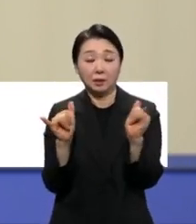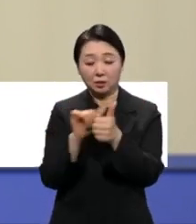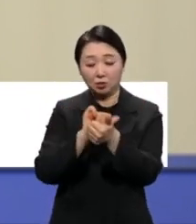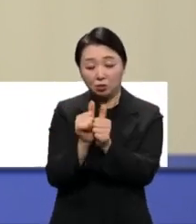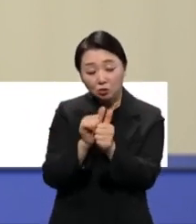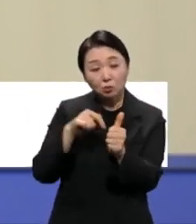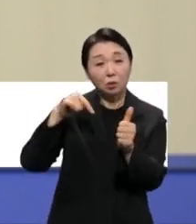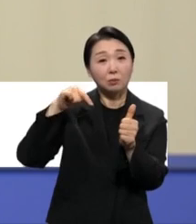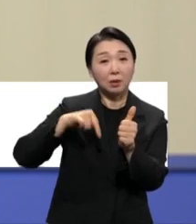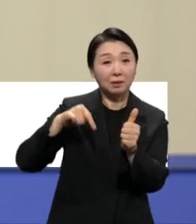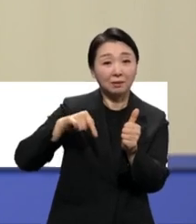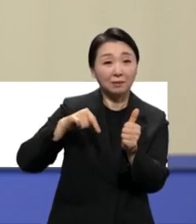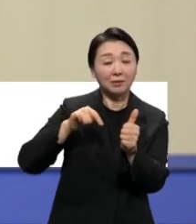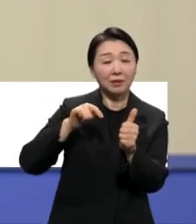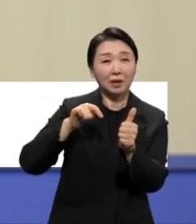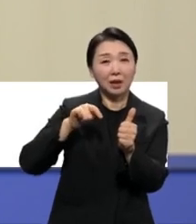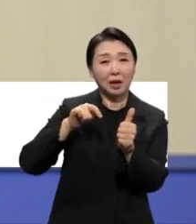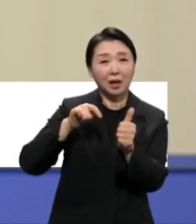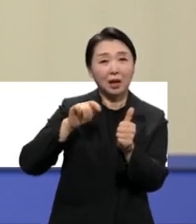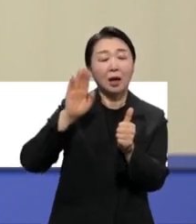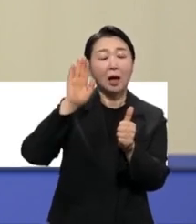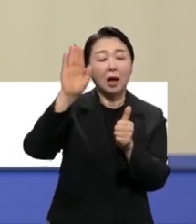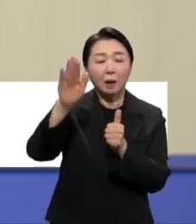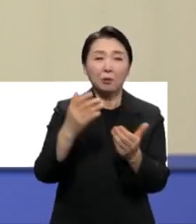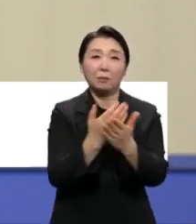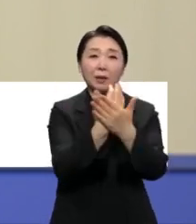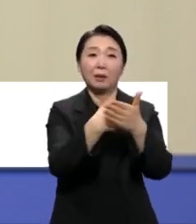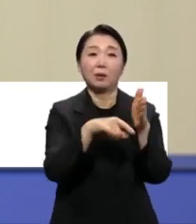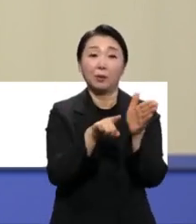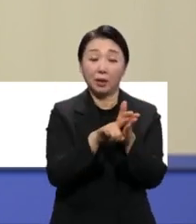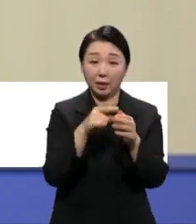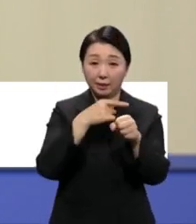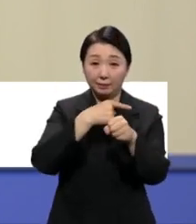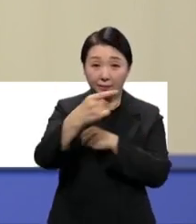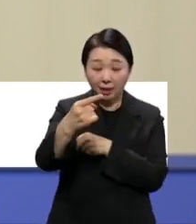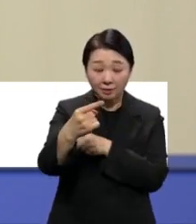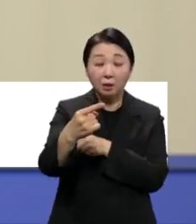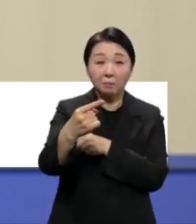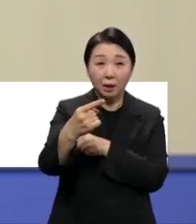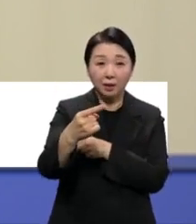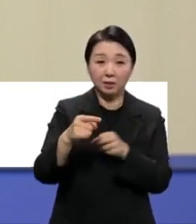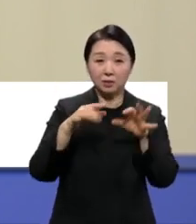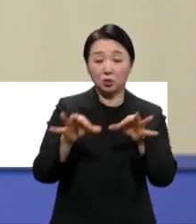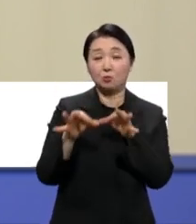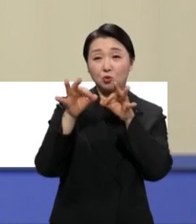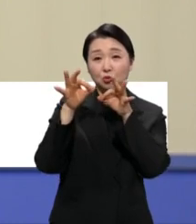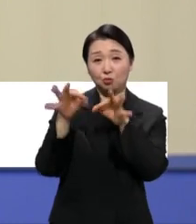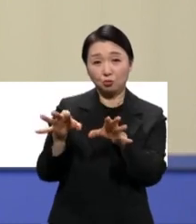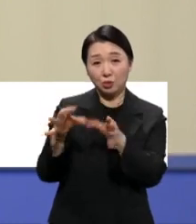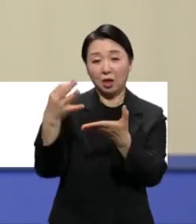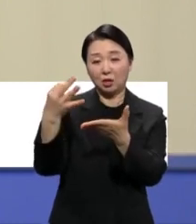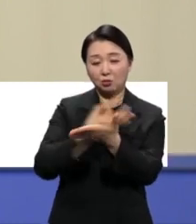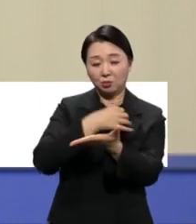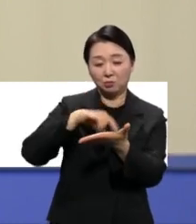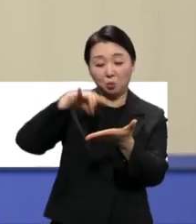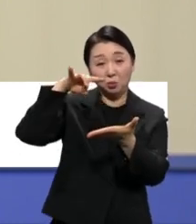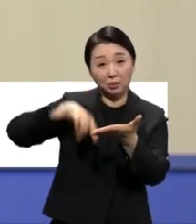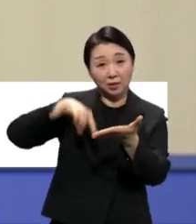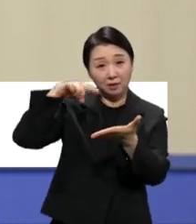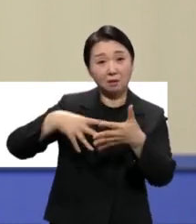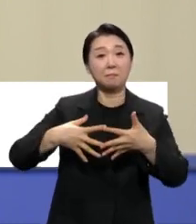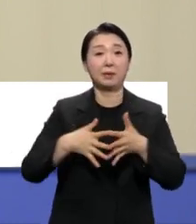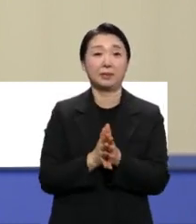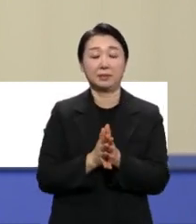증시의 장기적인 상승을 위해 내년 도입 예정이었던 금융투자소득세